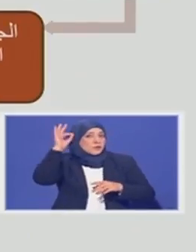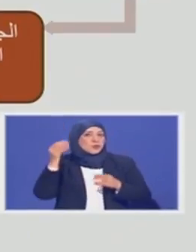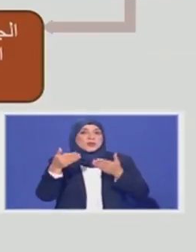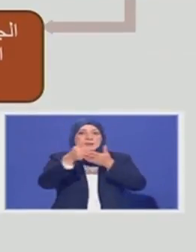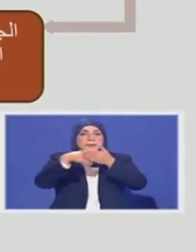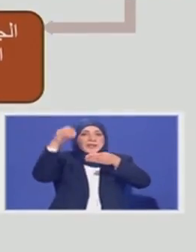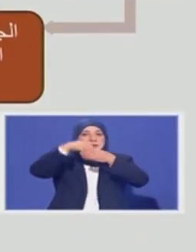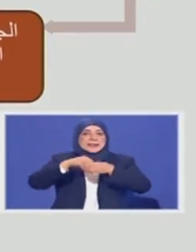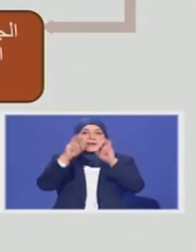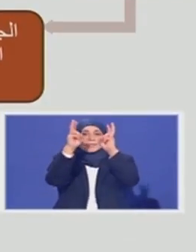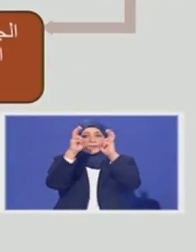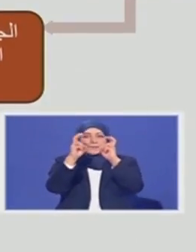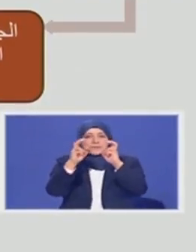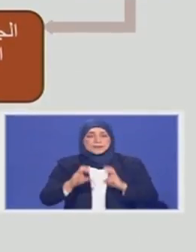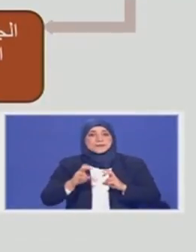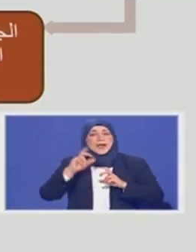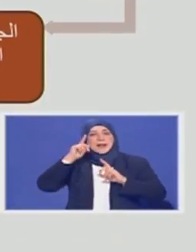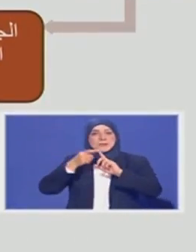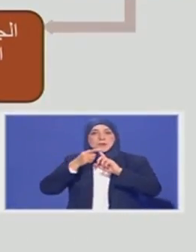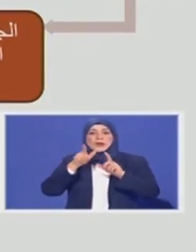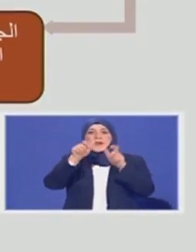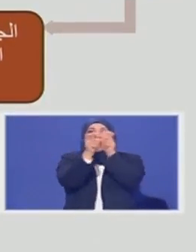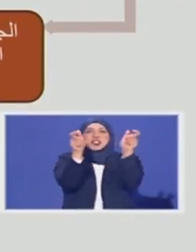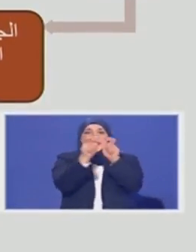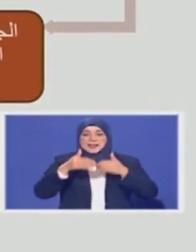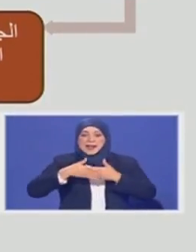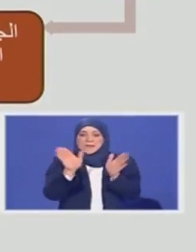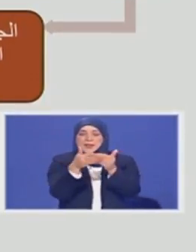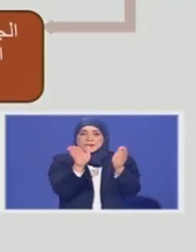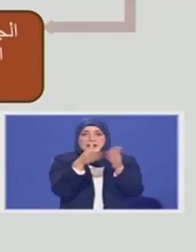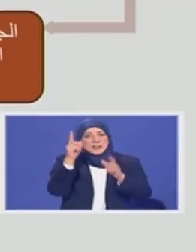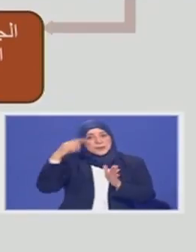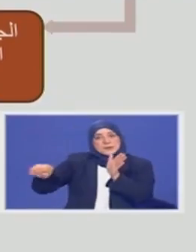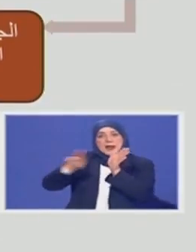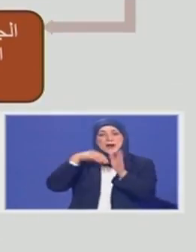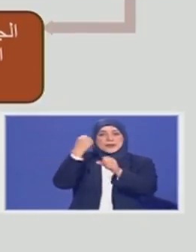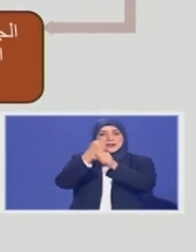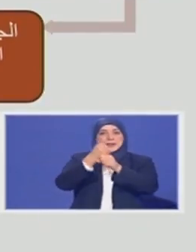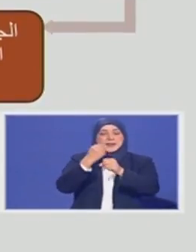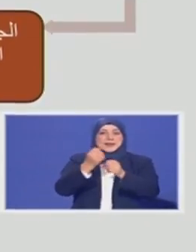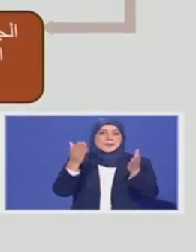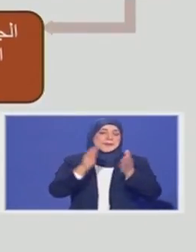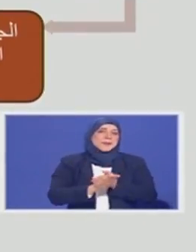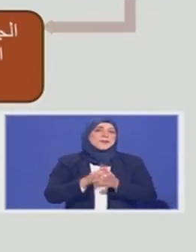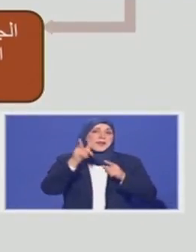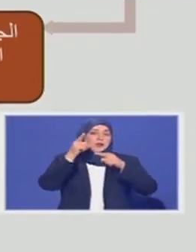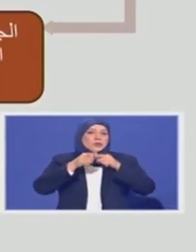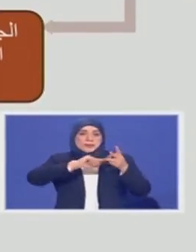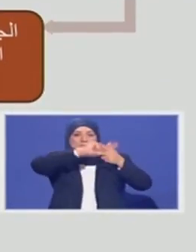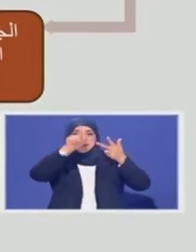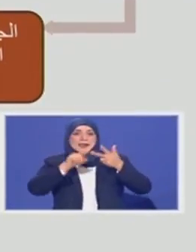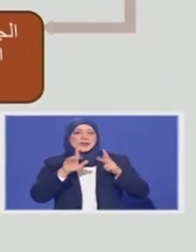مواطن شغل مهددة، لهذا معناها معيار القطاعات الاقتصادية هام جداً. والمعيار الأخير